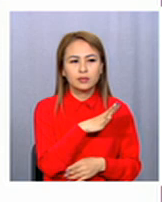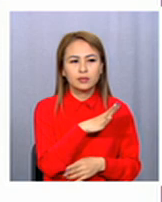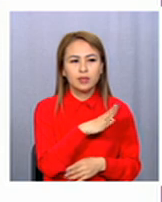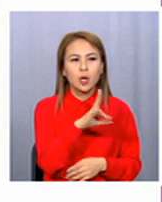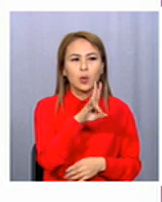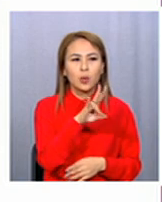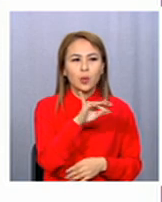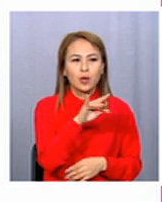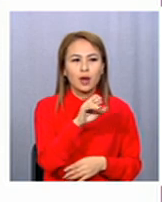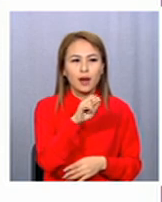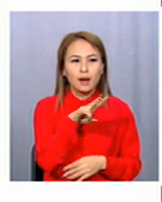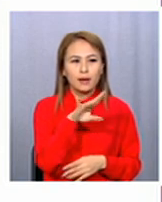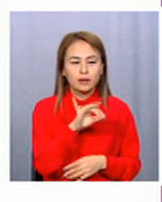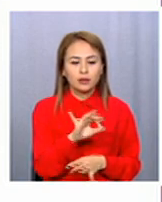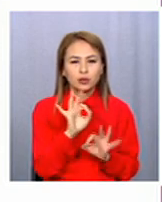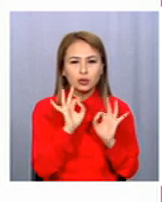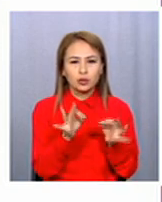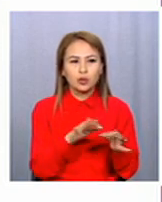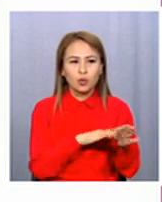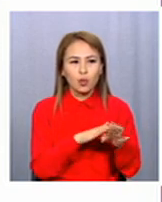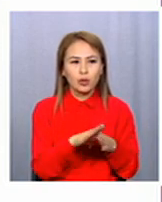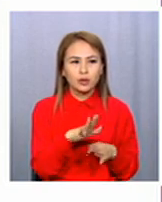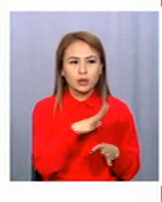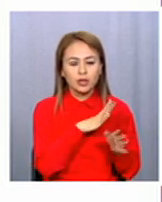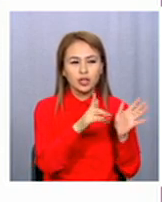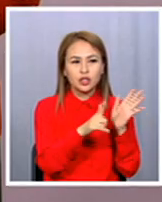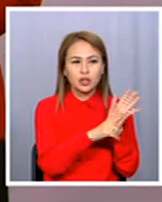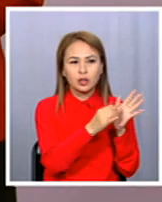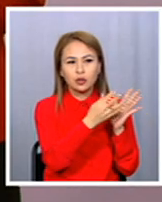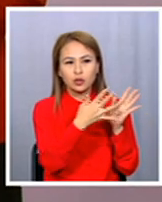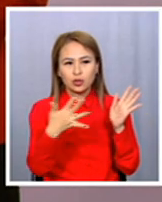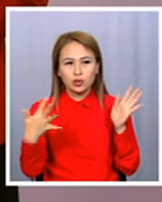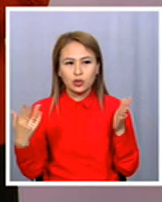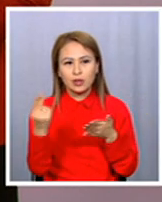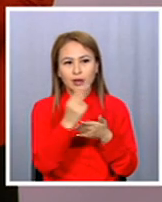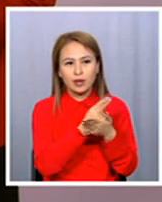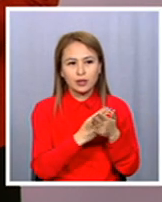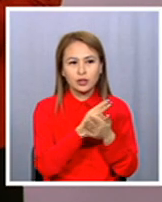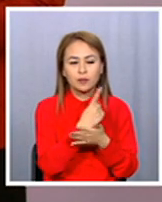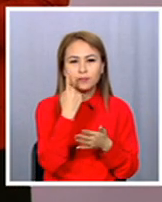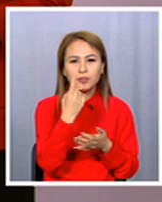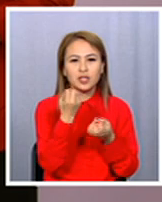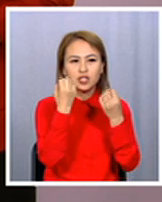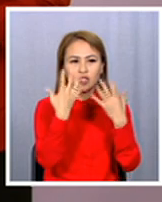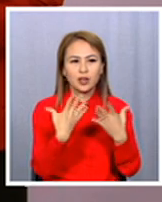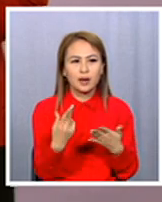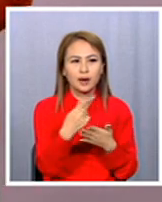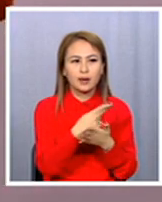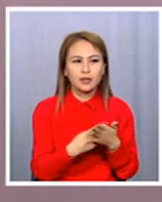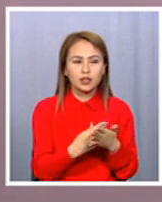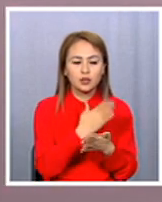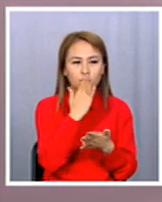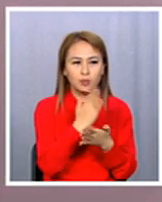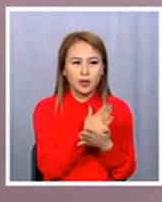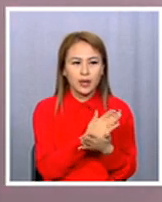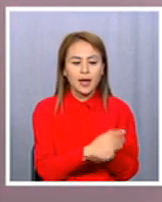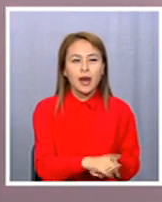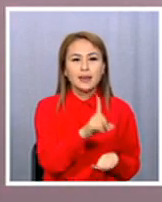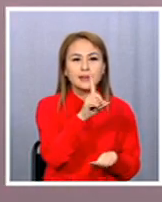Нұралы тапсырманы дұрыс орындады. 7 түрлі түсті қарындаш, 1 жай қарындаш бар. Ал балалар,